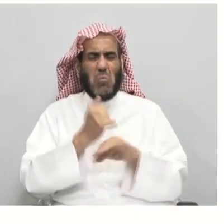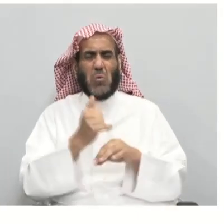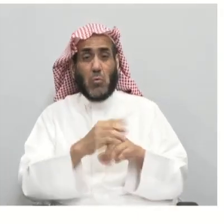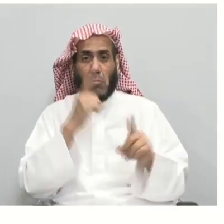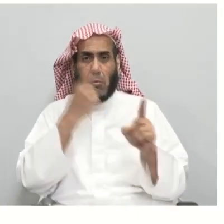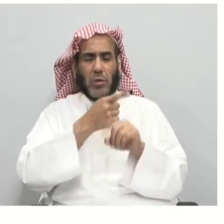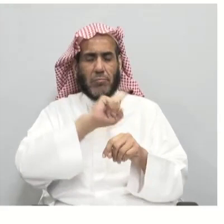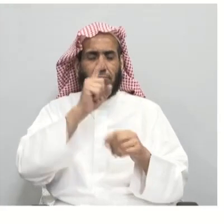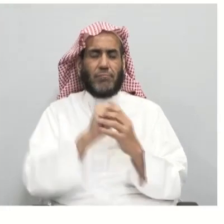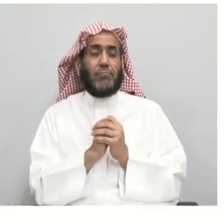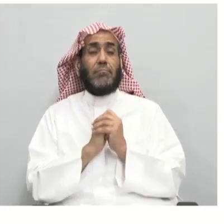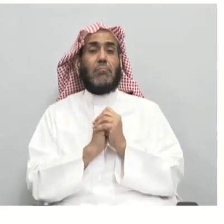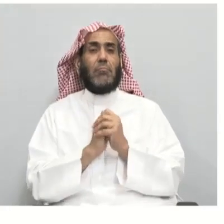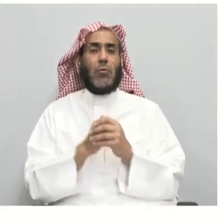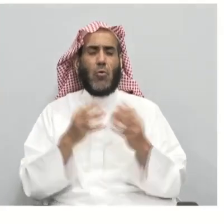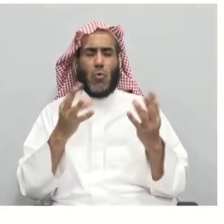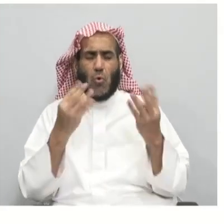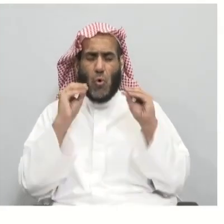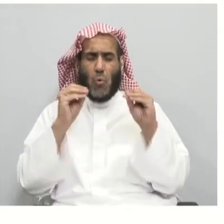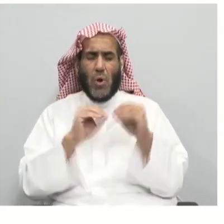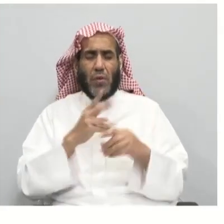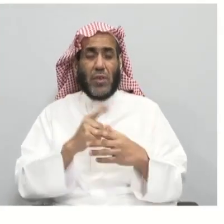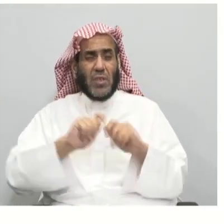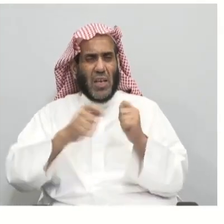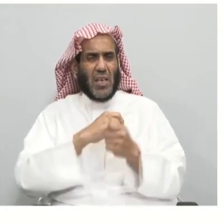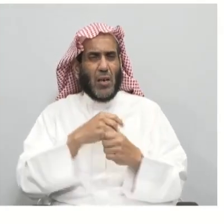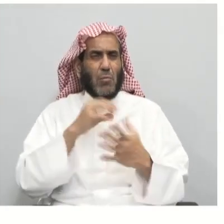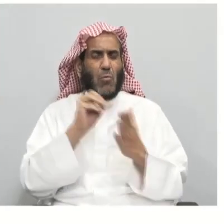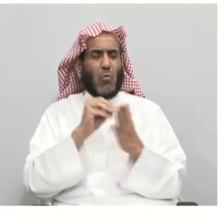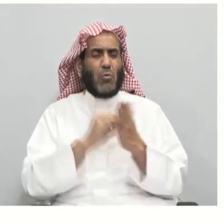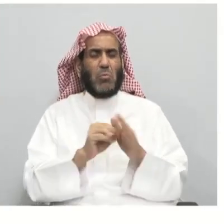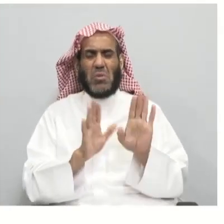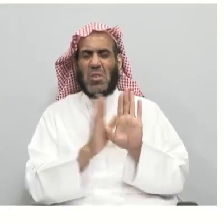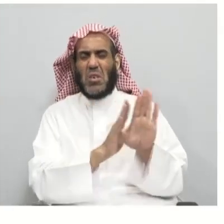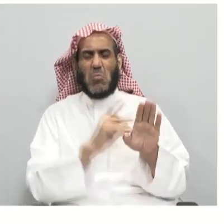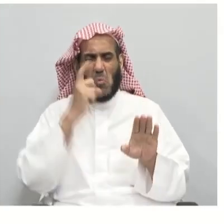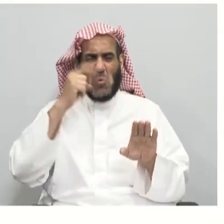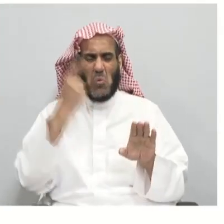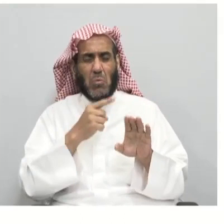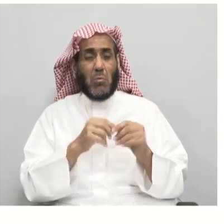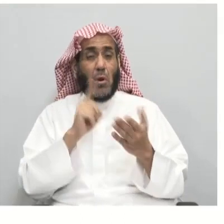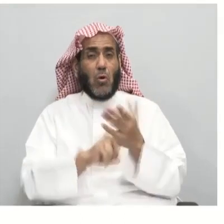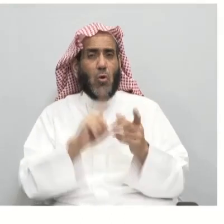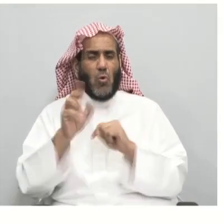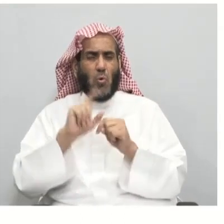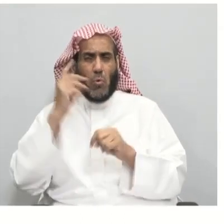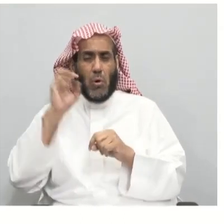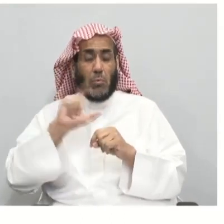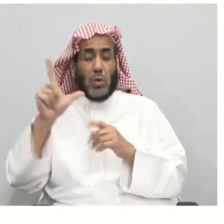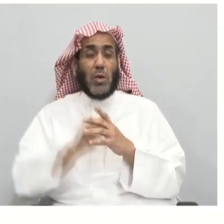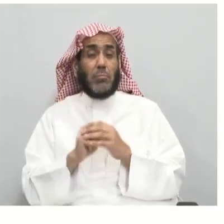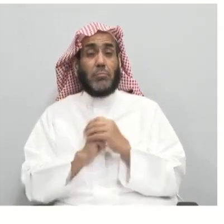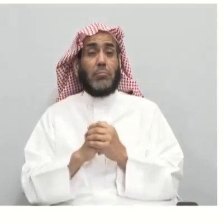مباشر وتعلموا كيفيه تغيير الموضوع وتجنب الاصرار على ان يكون هو صاحب الراي